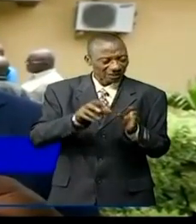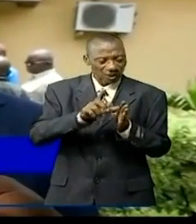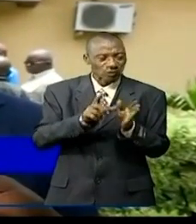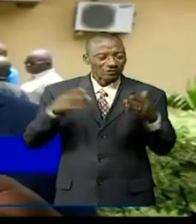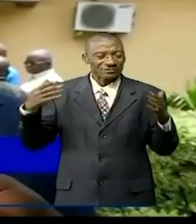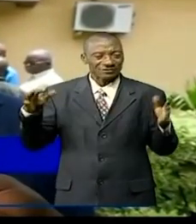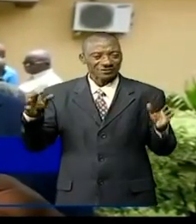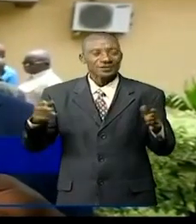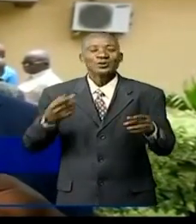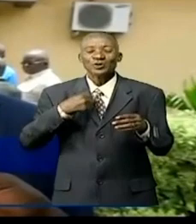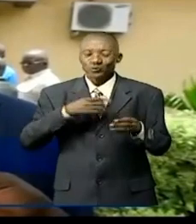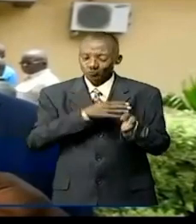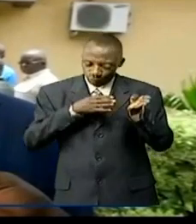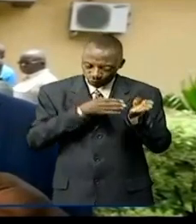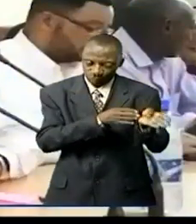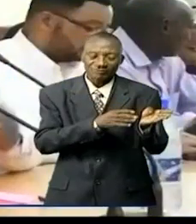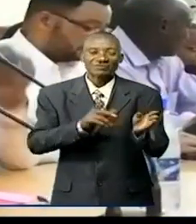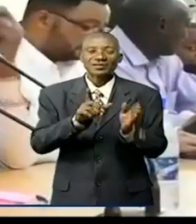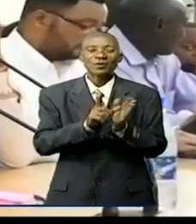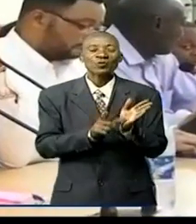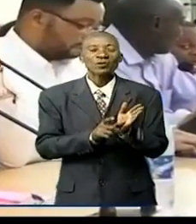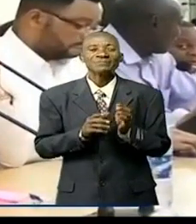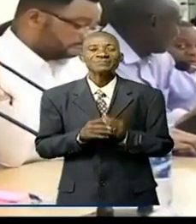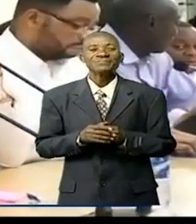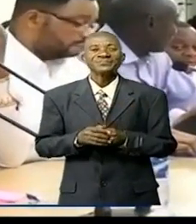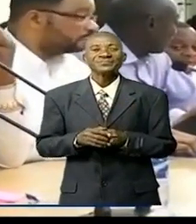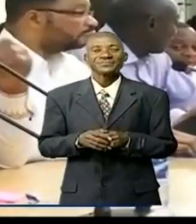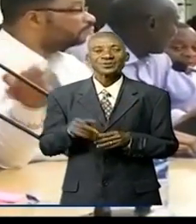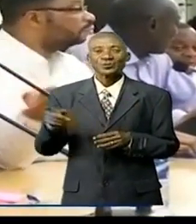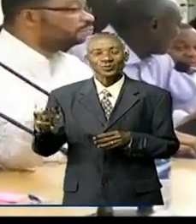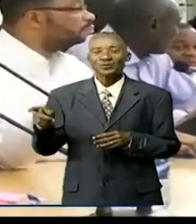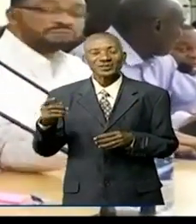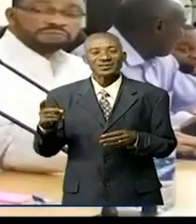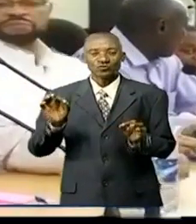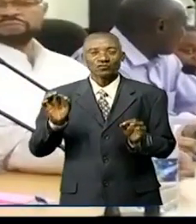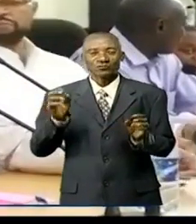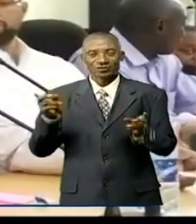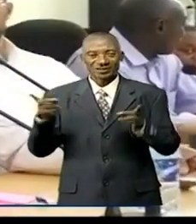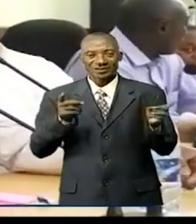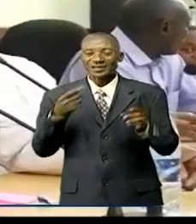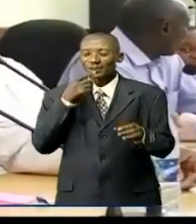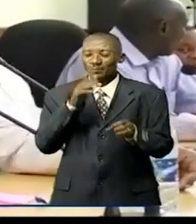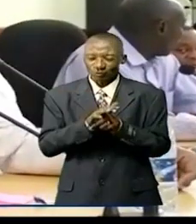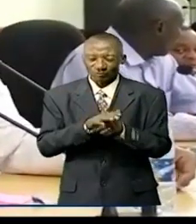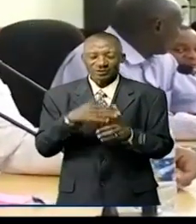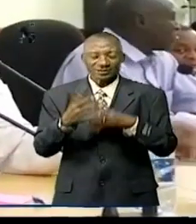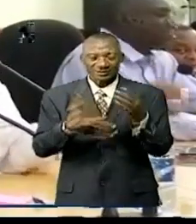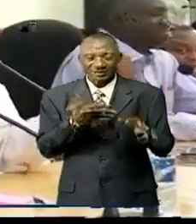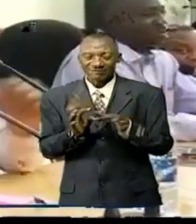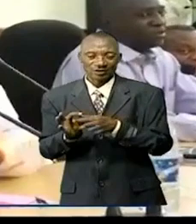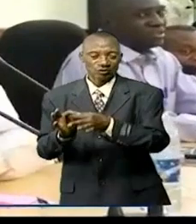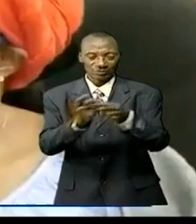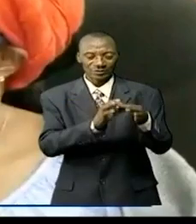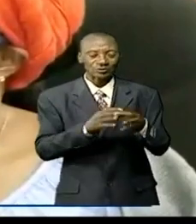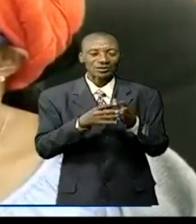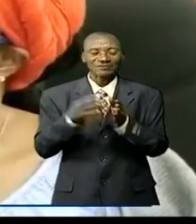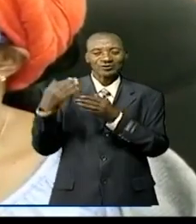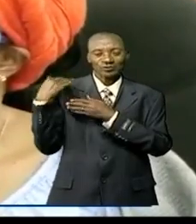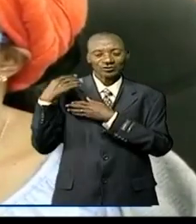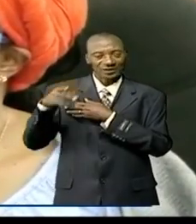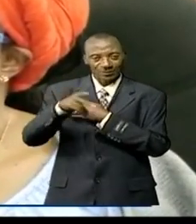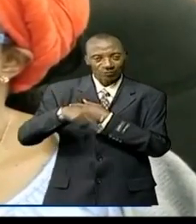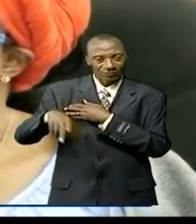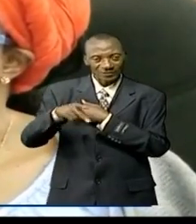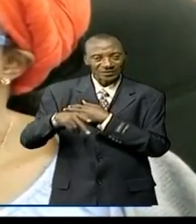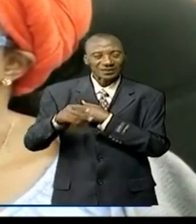faire qu'appliquer ces lois-là. Il a promis de travailler en parfaite collaboration avec les autorités provinciales pour qu'il